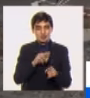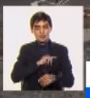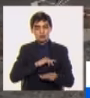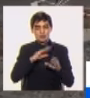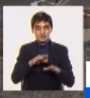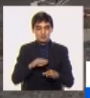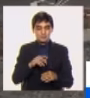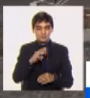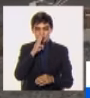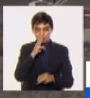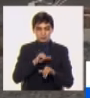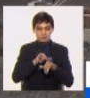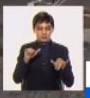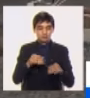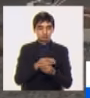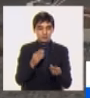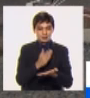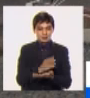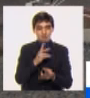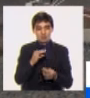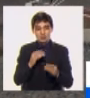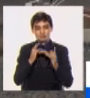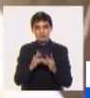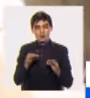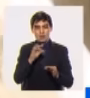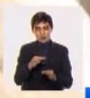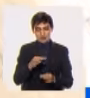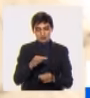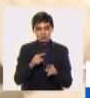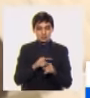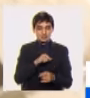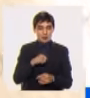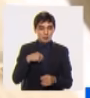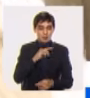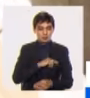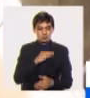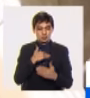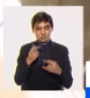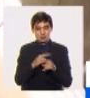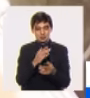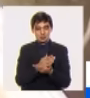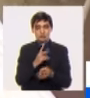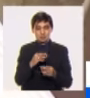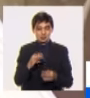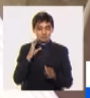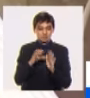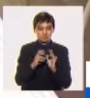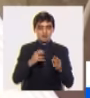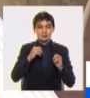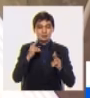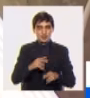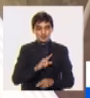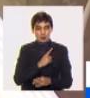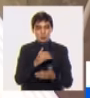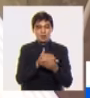выплачивают повышенную заработную плату но решение об изоляции принимает не по желанию самих рабочих для этого требуется заключение специалистов согласно